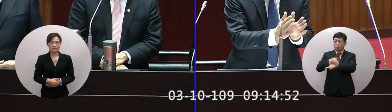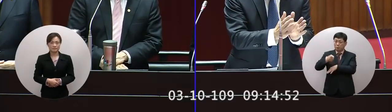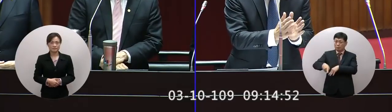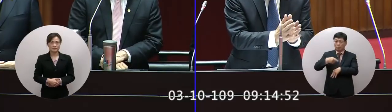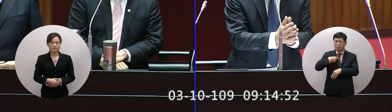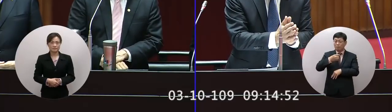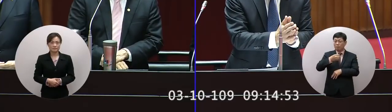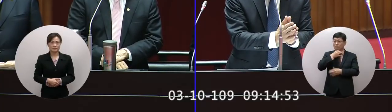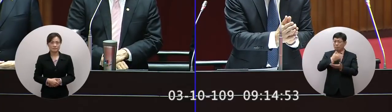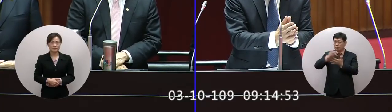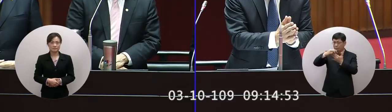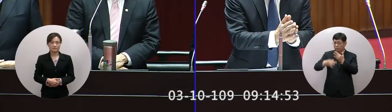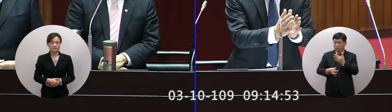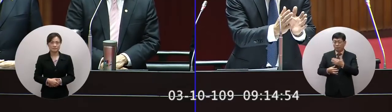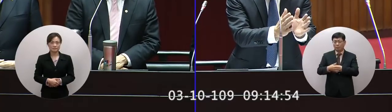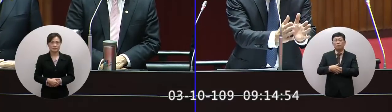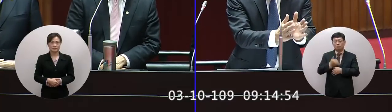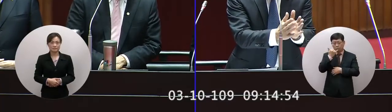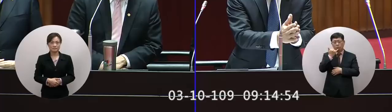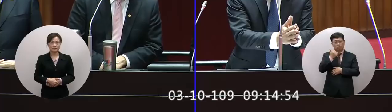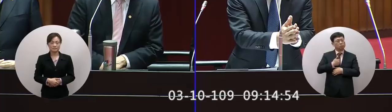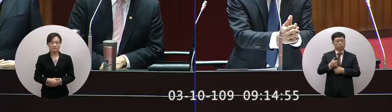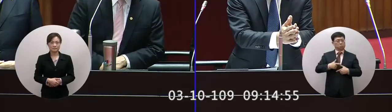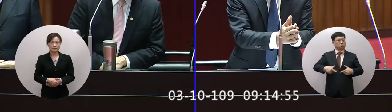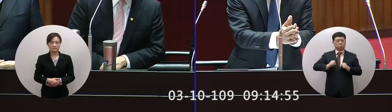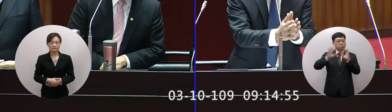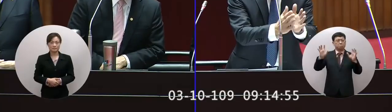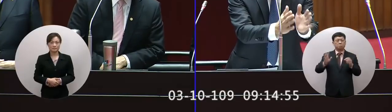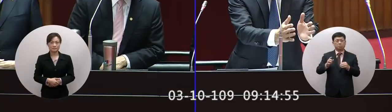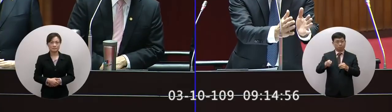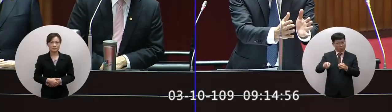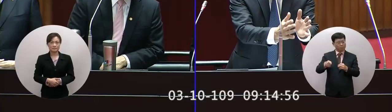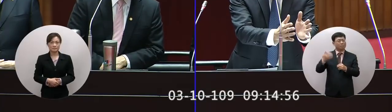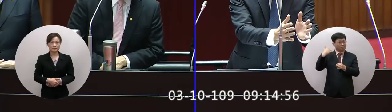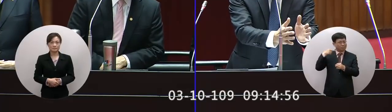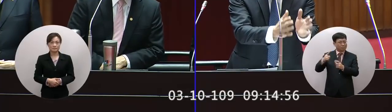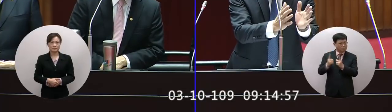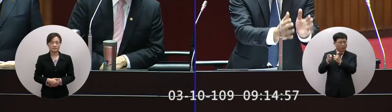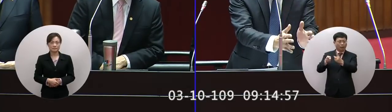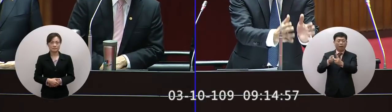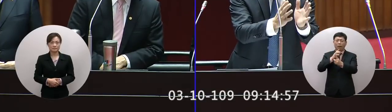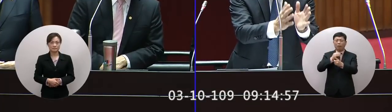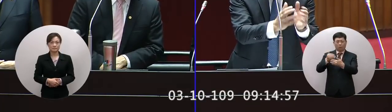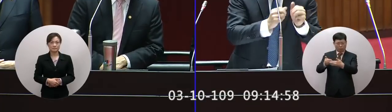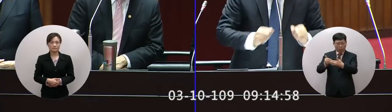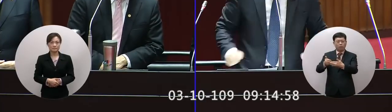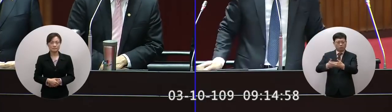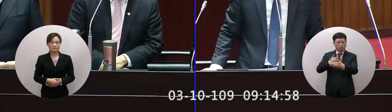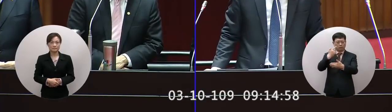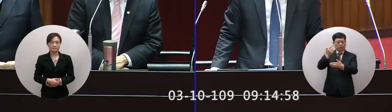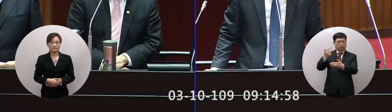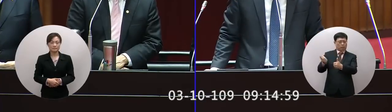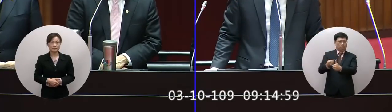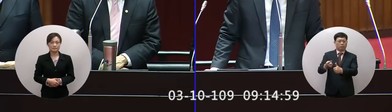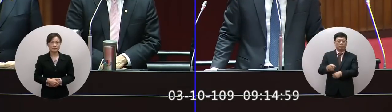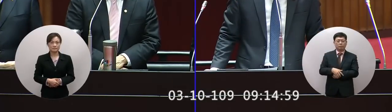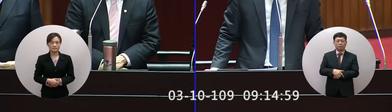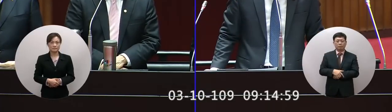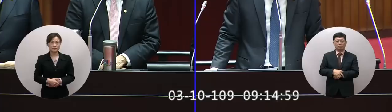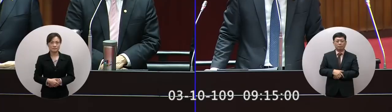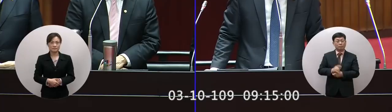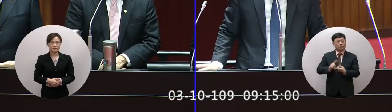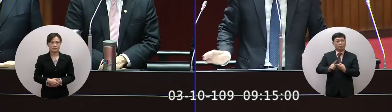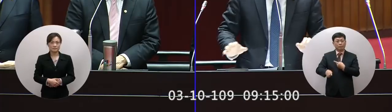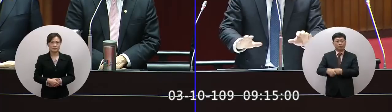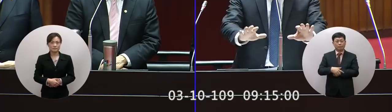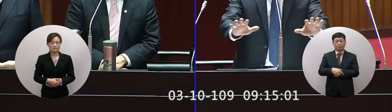过这个条例的时候，我们可以大胆的假设说，那时候的状况，中国大陆还是最严重的。